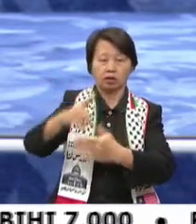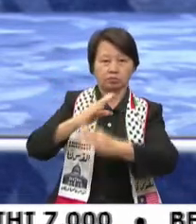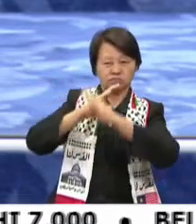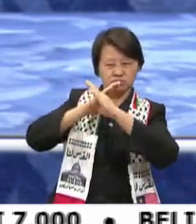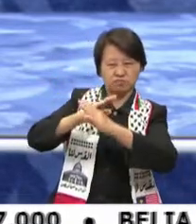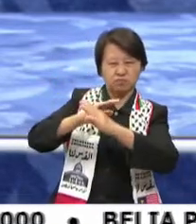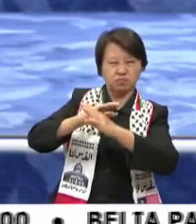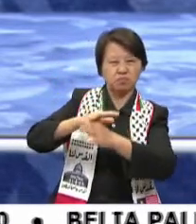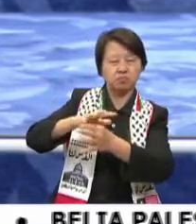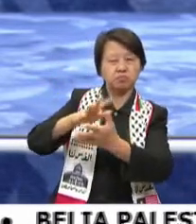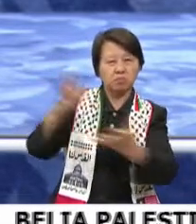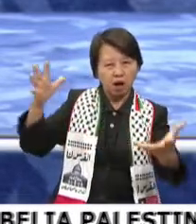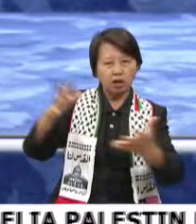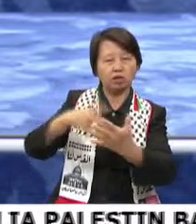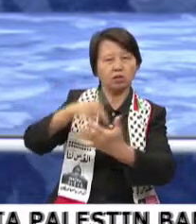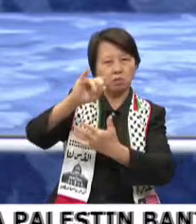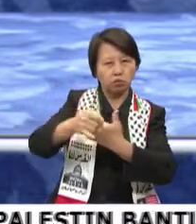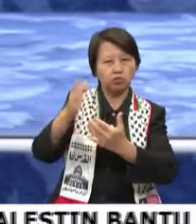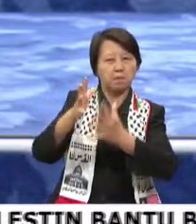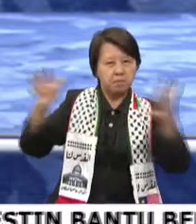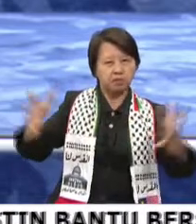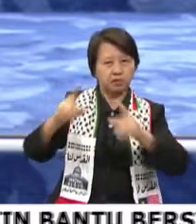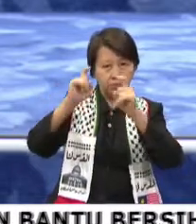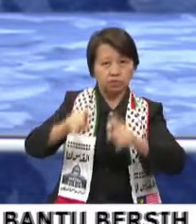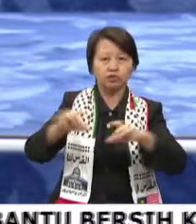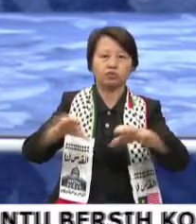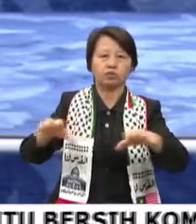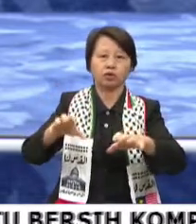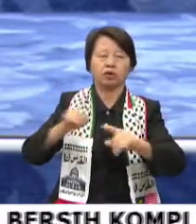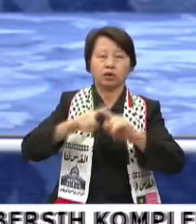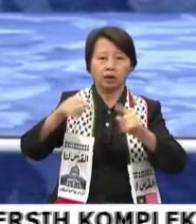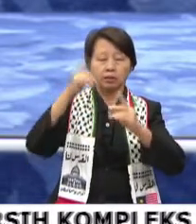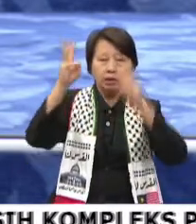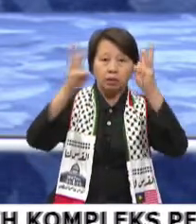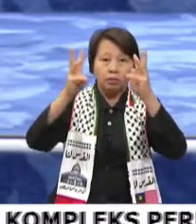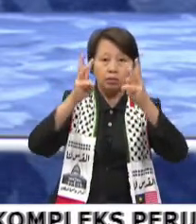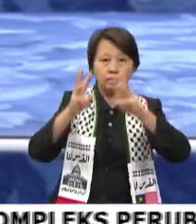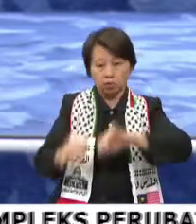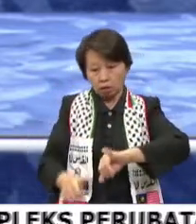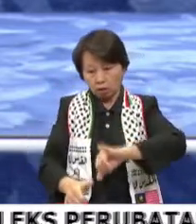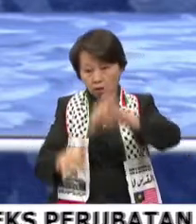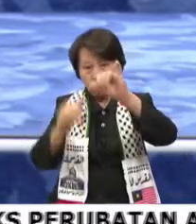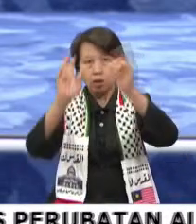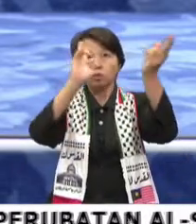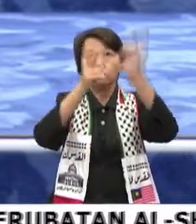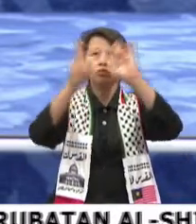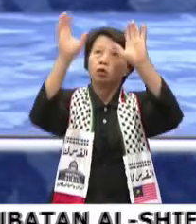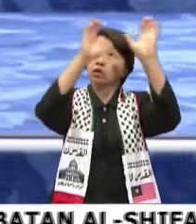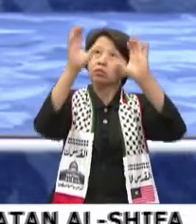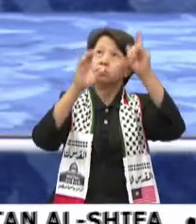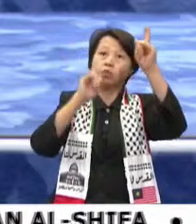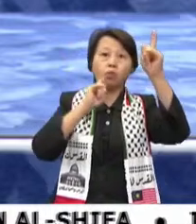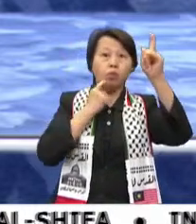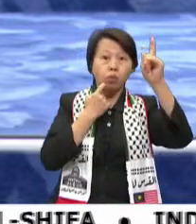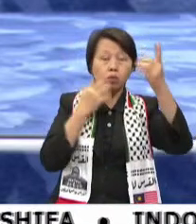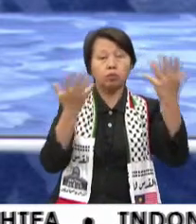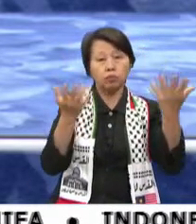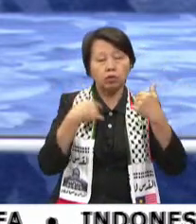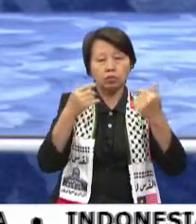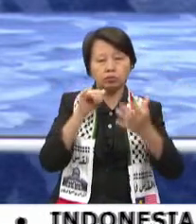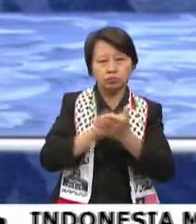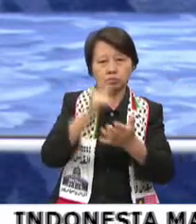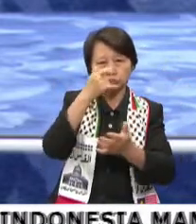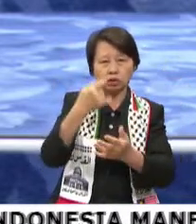banjir yang lebih besar tetapi yang lebih membimbangkan ialah bila paras air dengan perubahan iklim ini lebih serius sebab itu saya